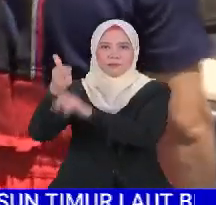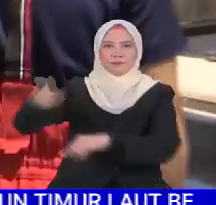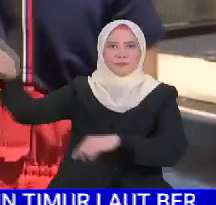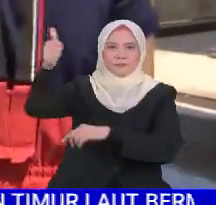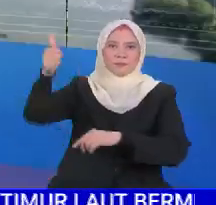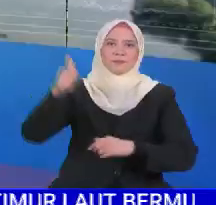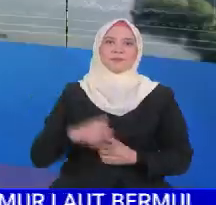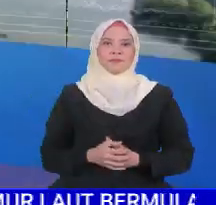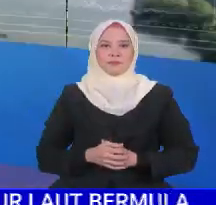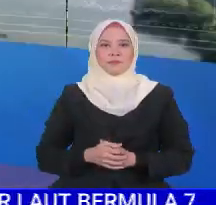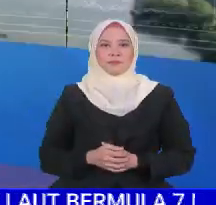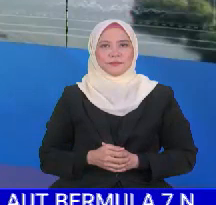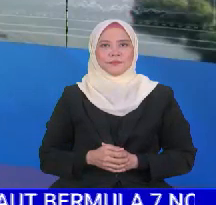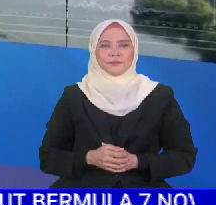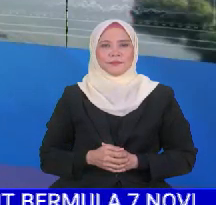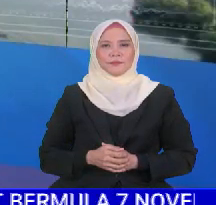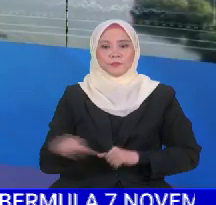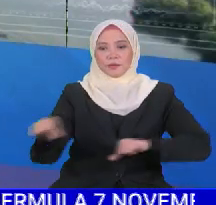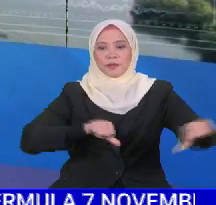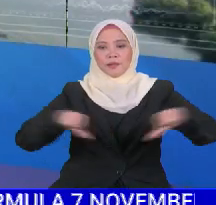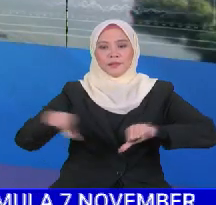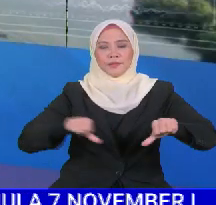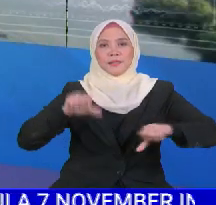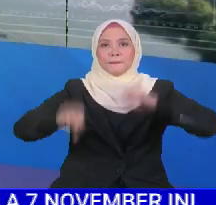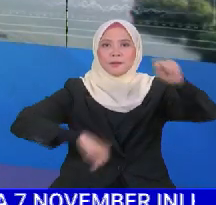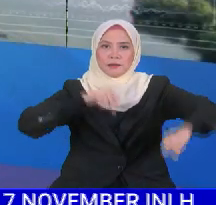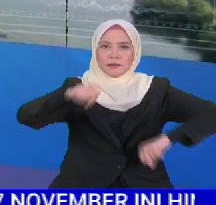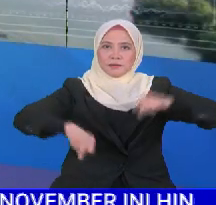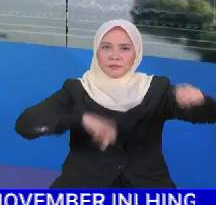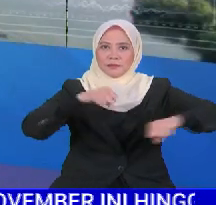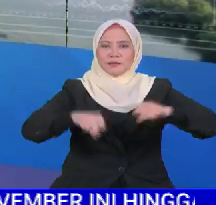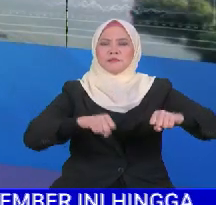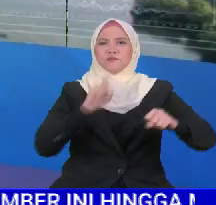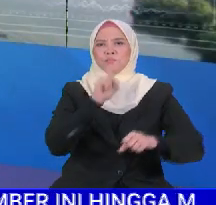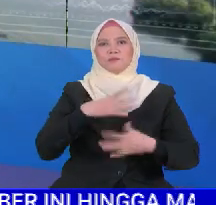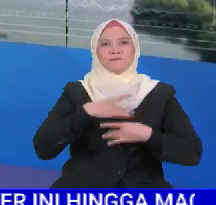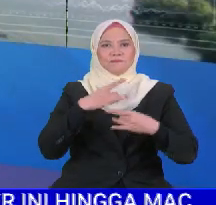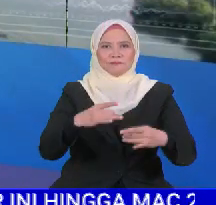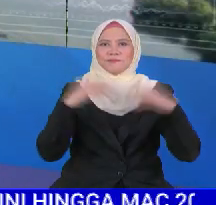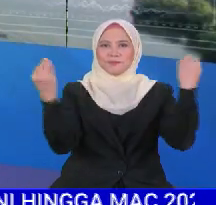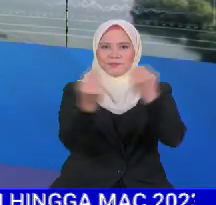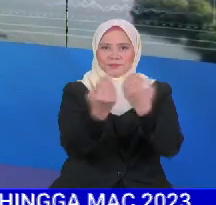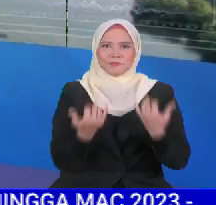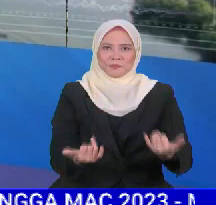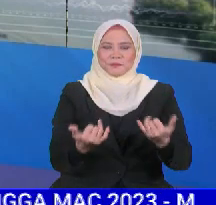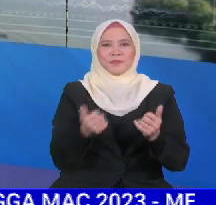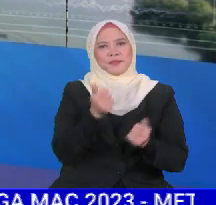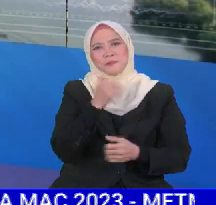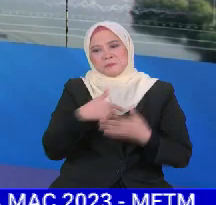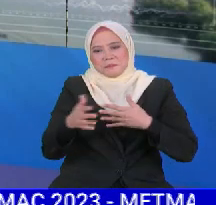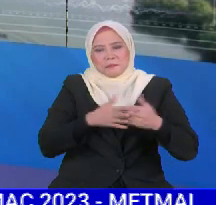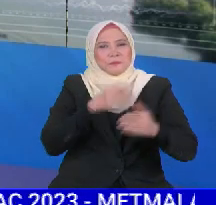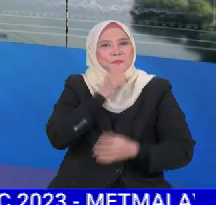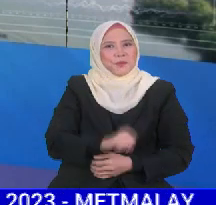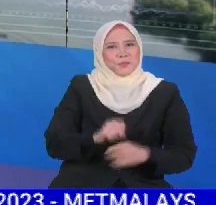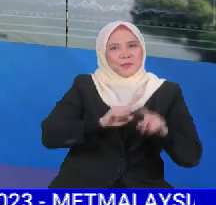berkuasa activity berbasikal merupakan antara kegemaran masyarakat masa kini tanpa mengira